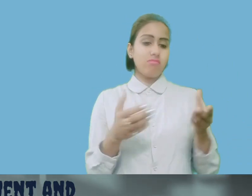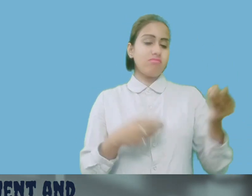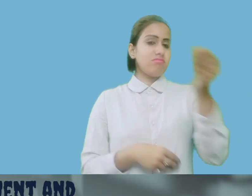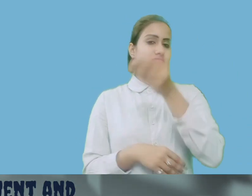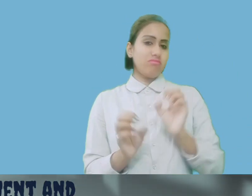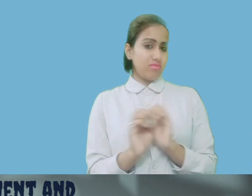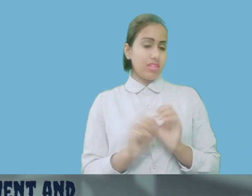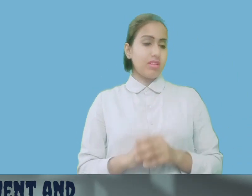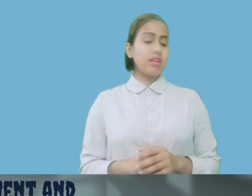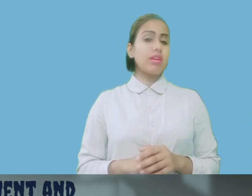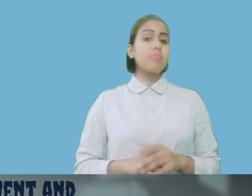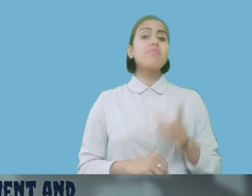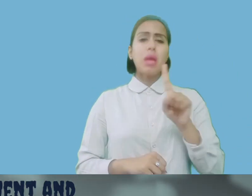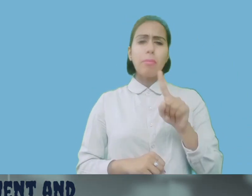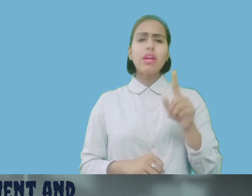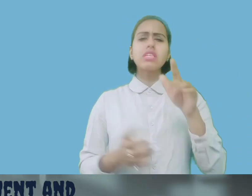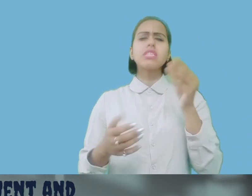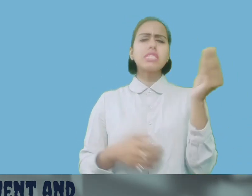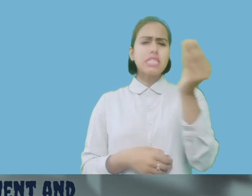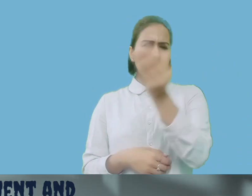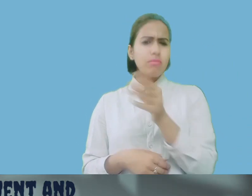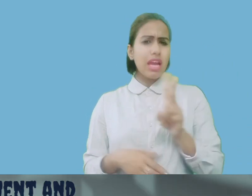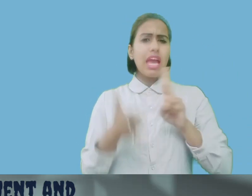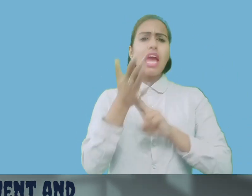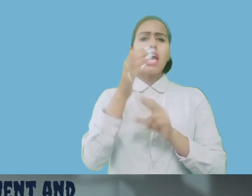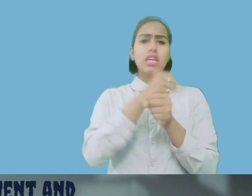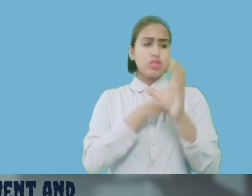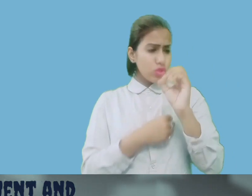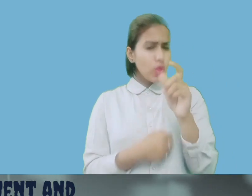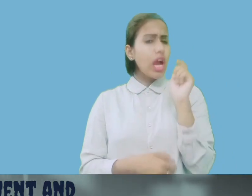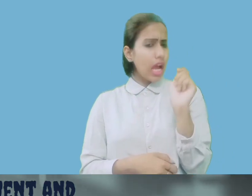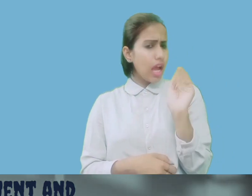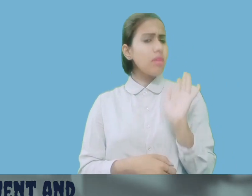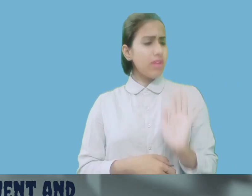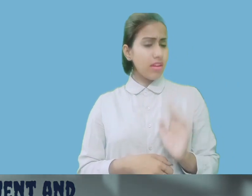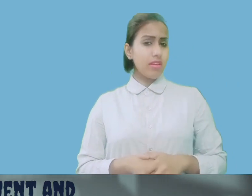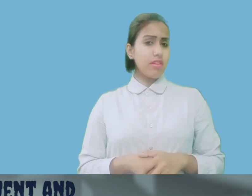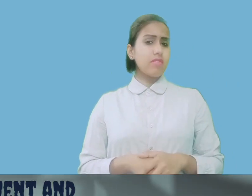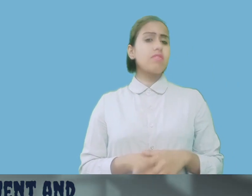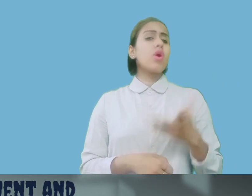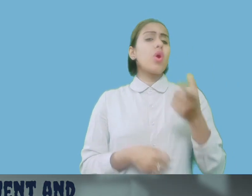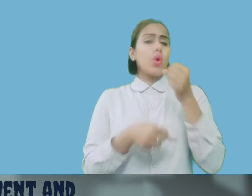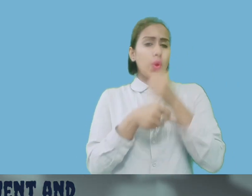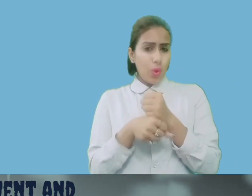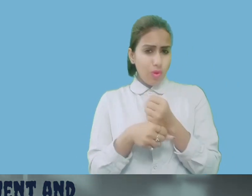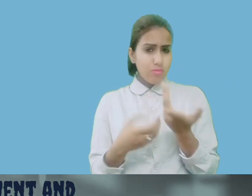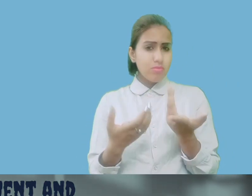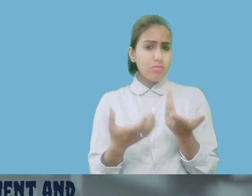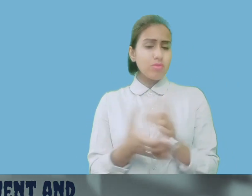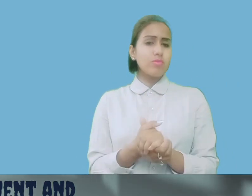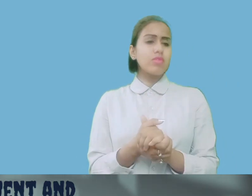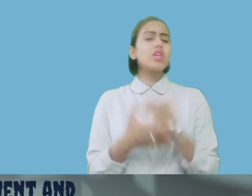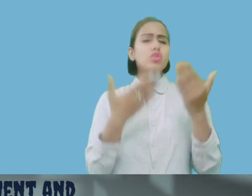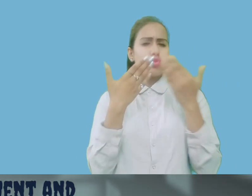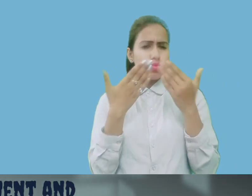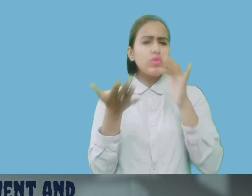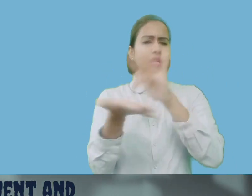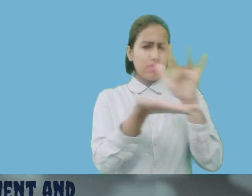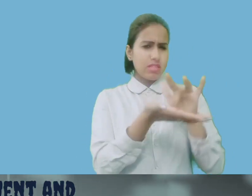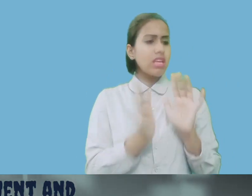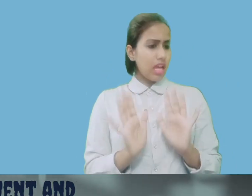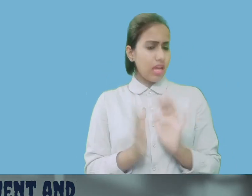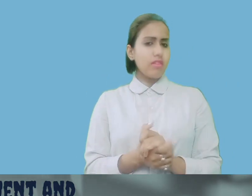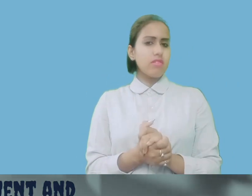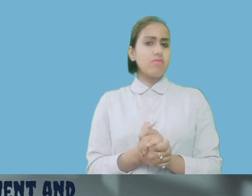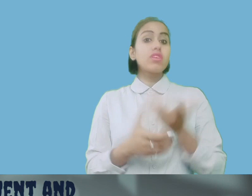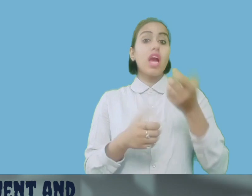पॉइंट आउट नहीं कर रही हूँ, बट जो चीज़ें हैं वो हैं कि अगर आपको गवर्नमेंट किस चीज़ के लिए फ़ंड दे रही है, आपको बधिर बच्चों की शिक्षण के